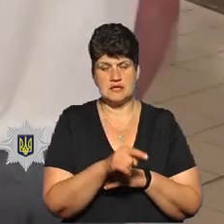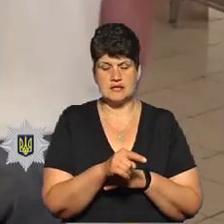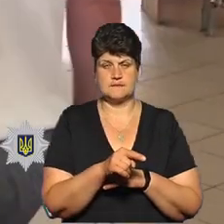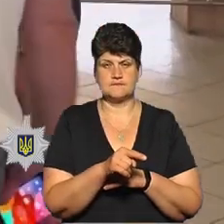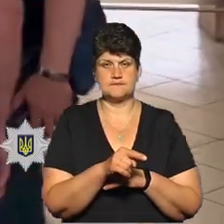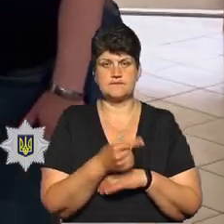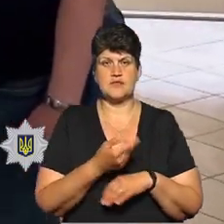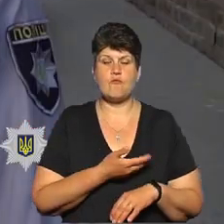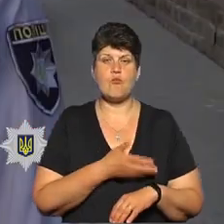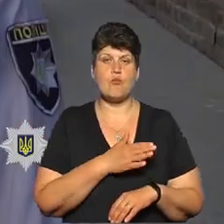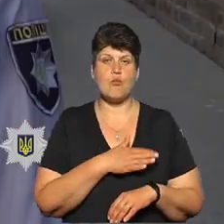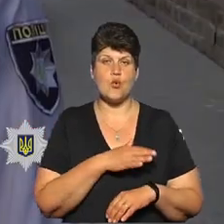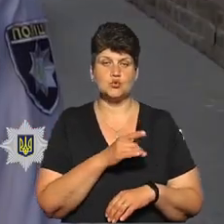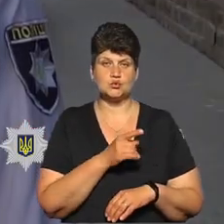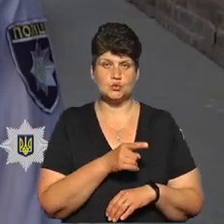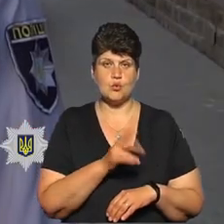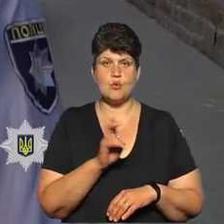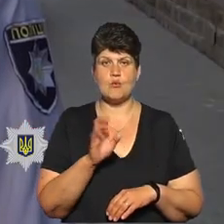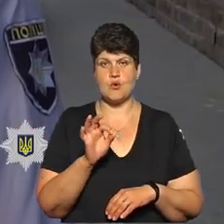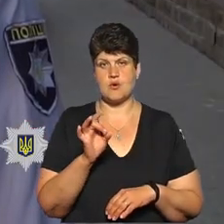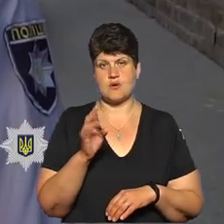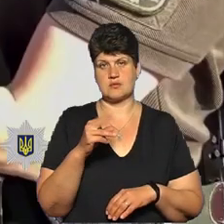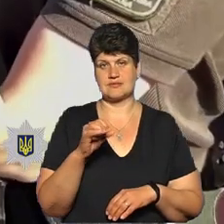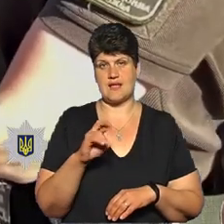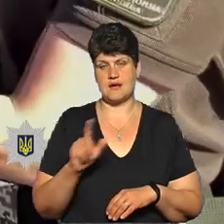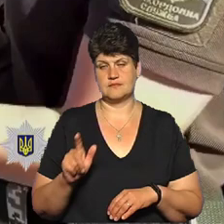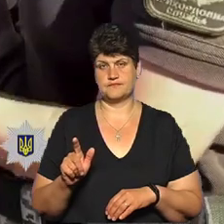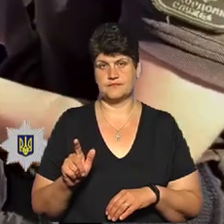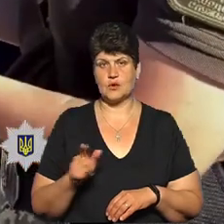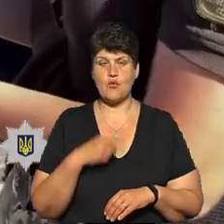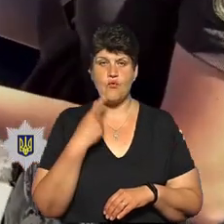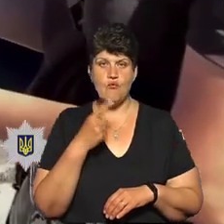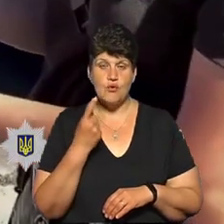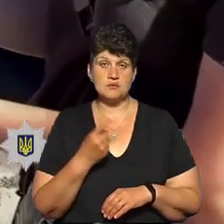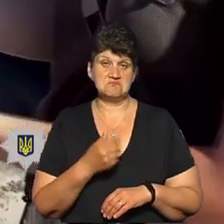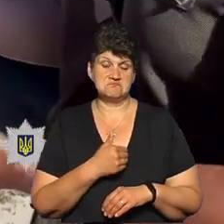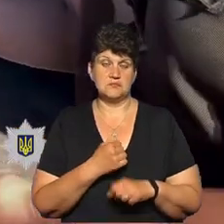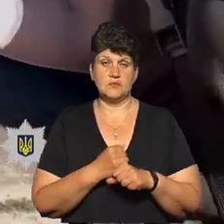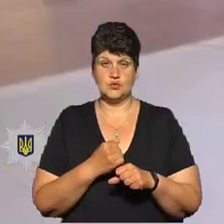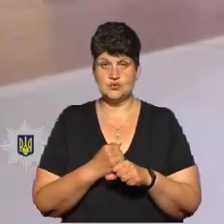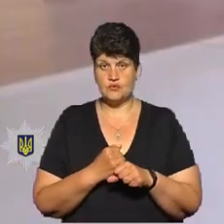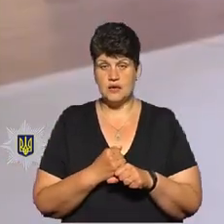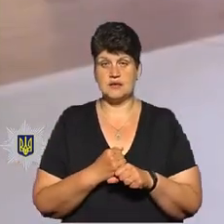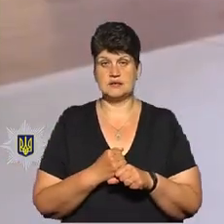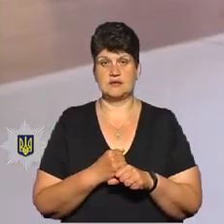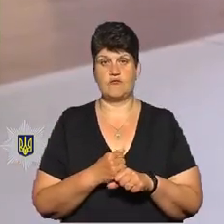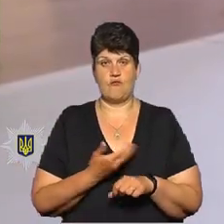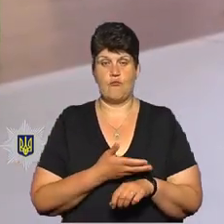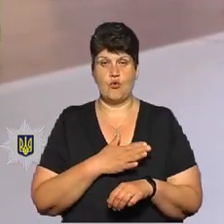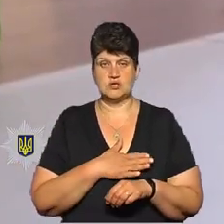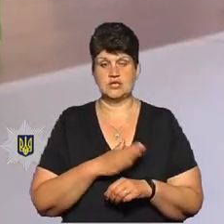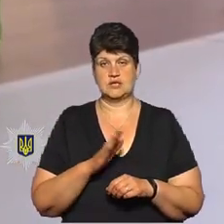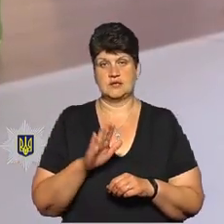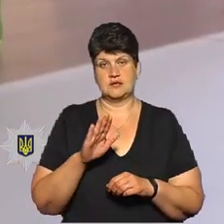в борделі. Олександр Буняк каже, зголосилися працювати ескортницями в Польщі жительки Хмельницького,